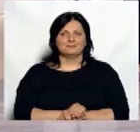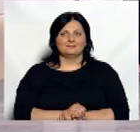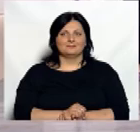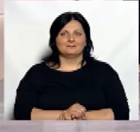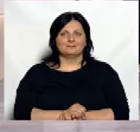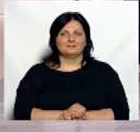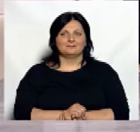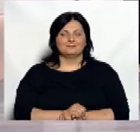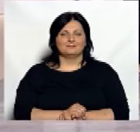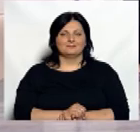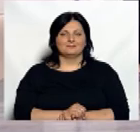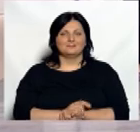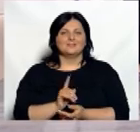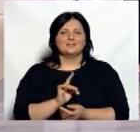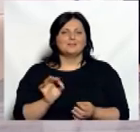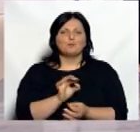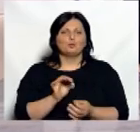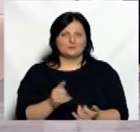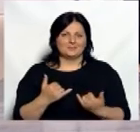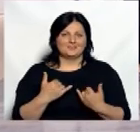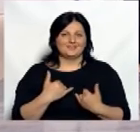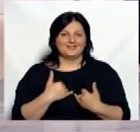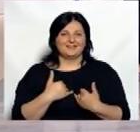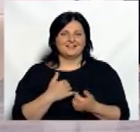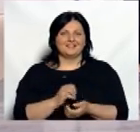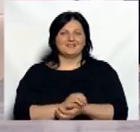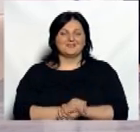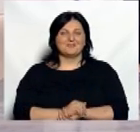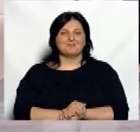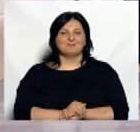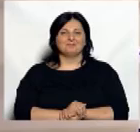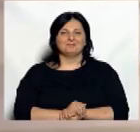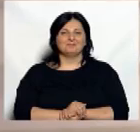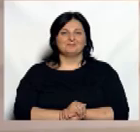რამე ისეთი ბაიაცური დაუკარით, სტარადარარარარა.